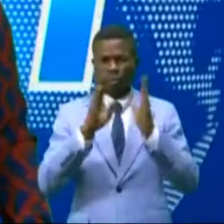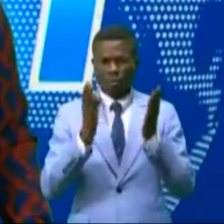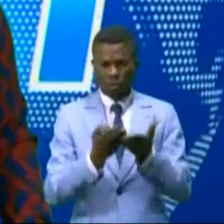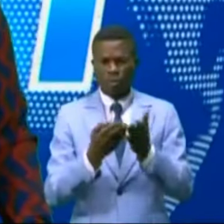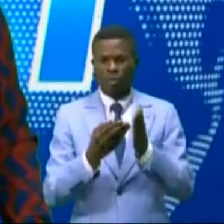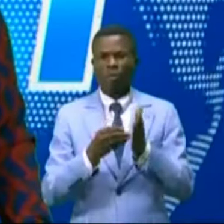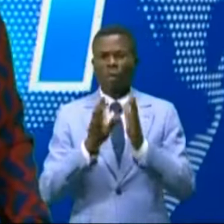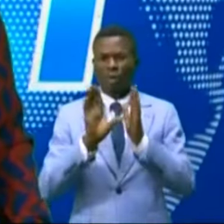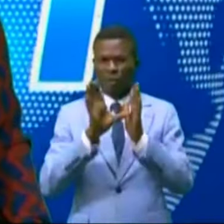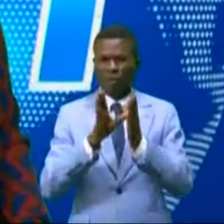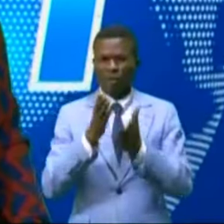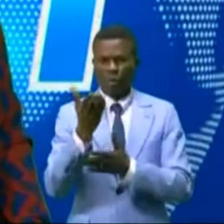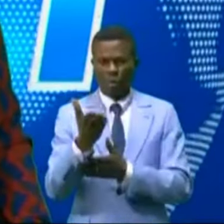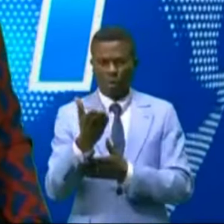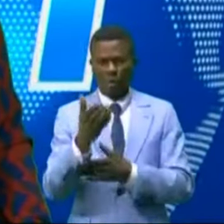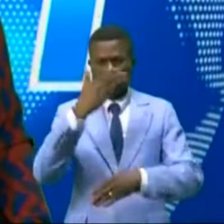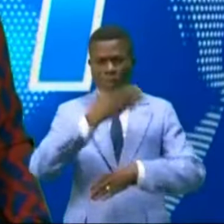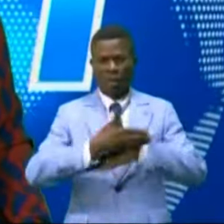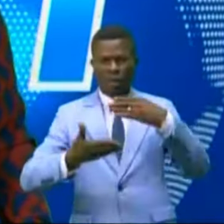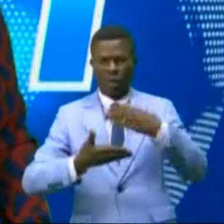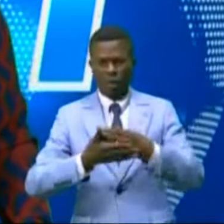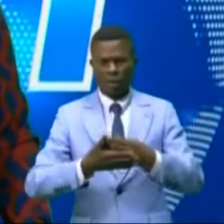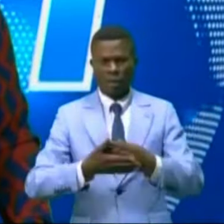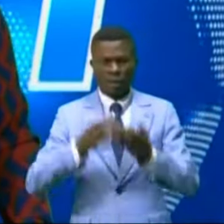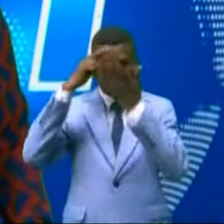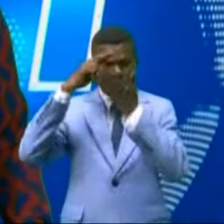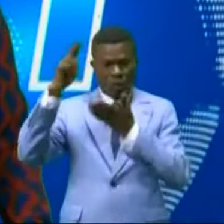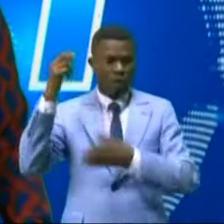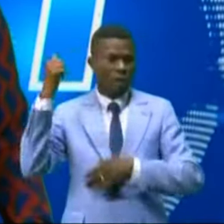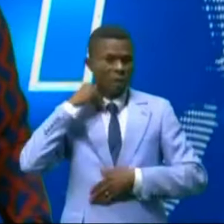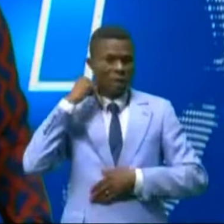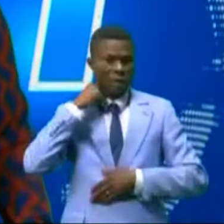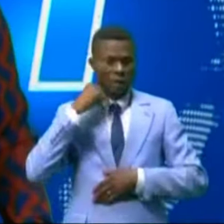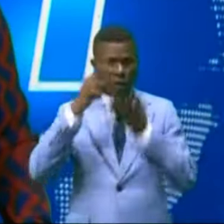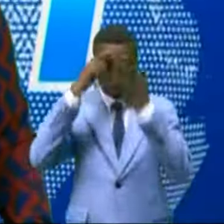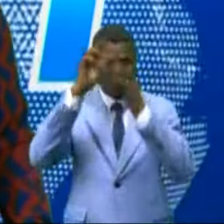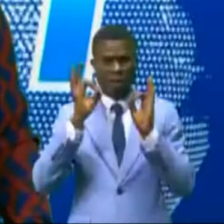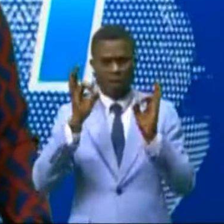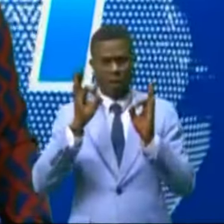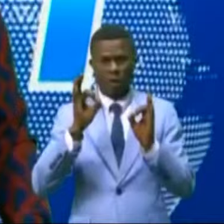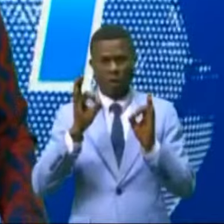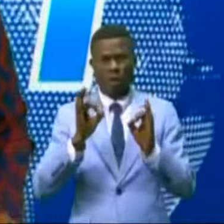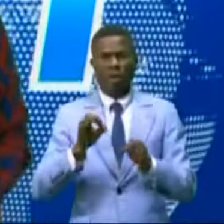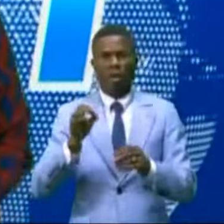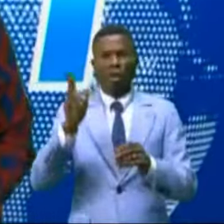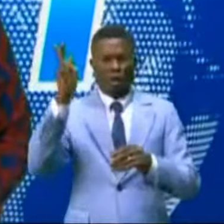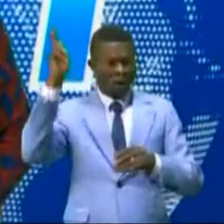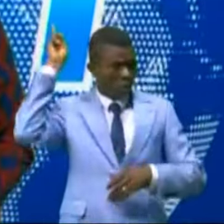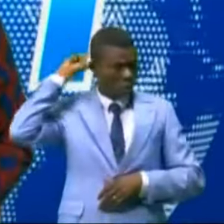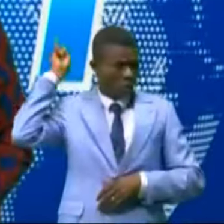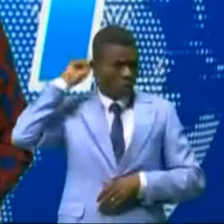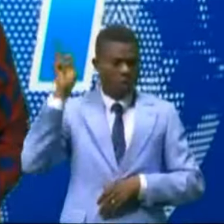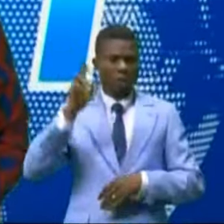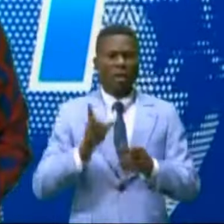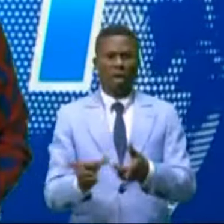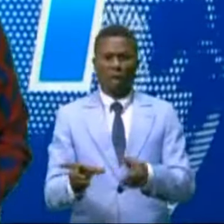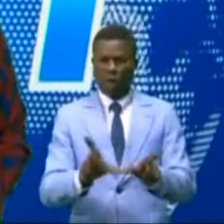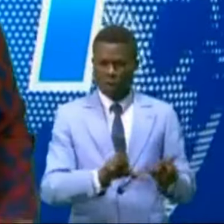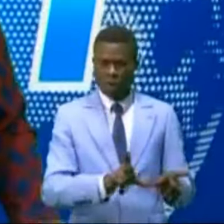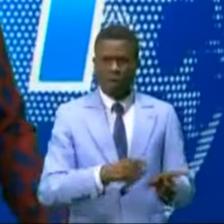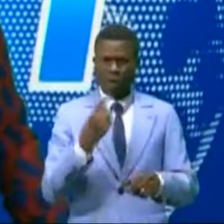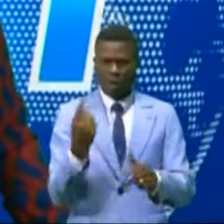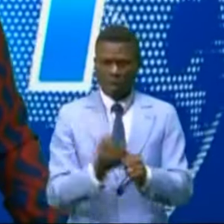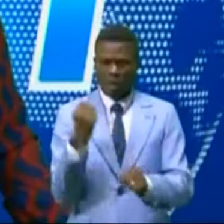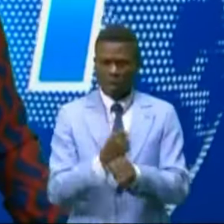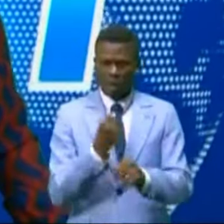j dibou pour ce reportage la construction de la Faculté de médecine de la nouvelle université moderne de colésie dans les lois làbas les